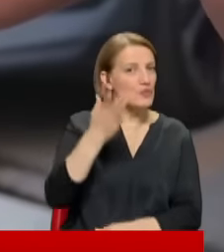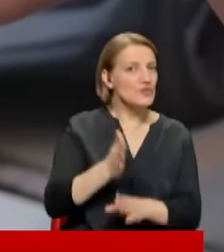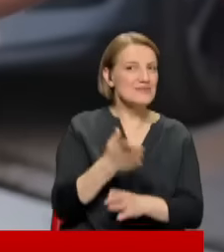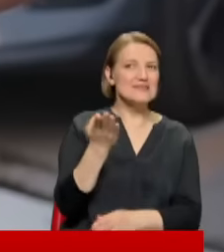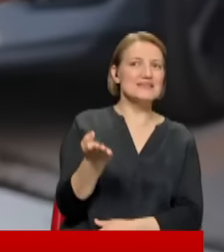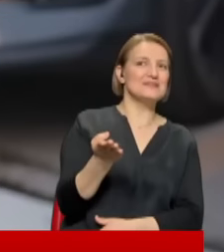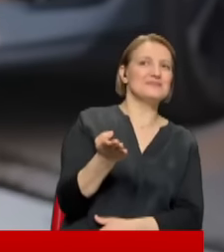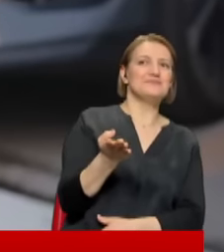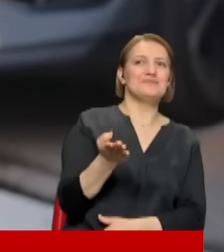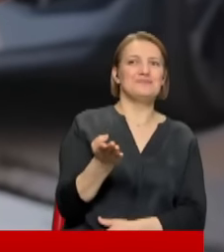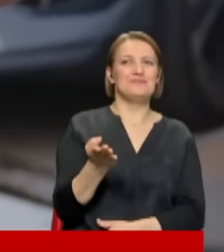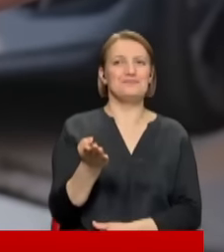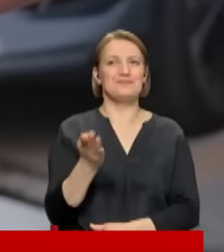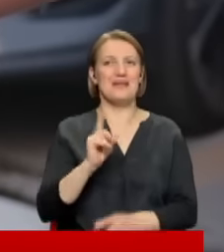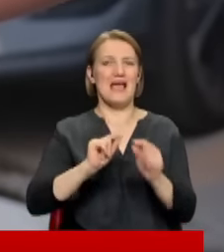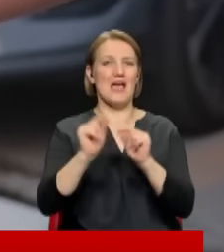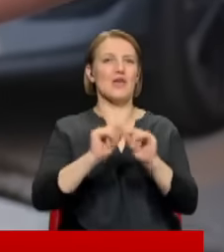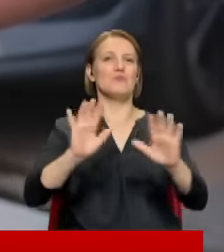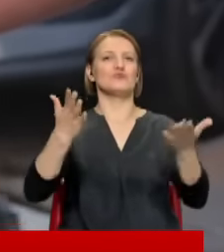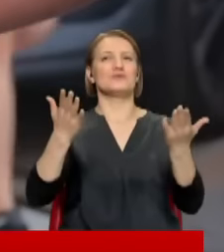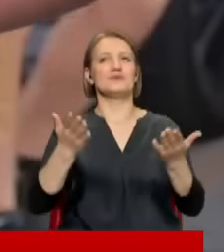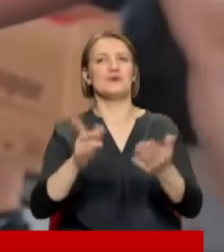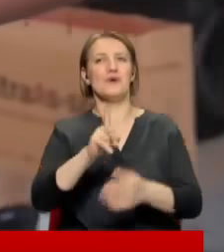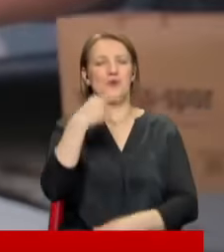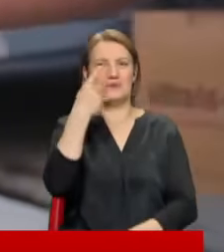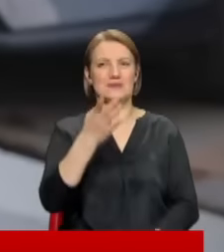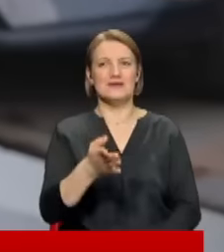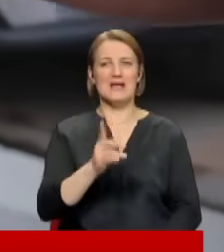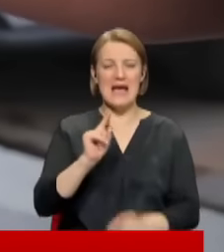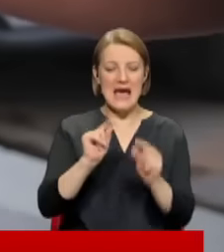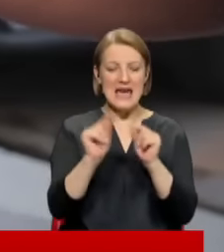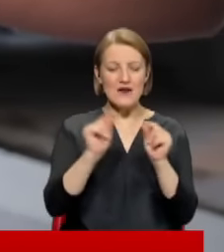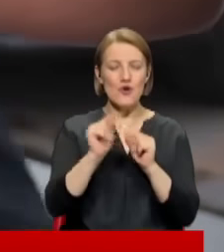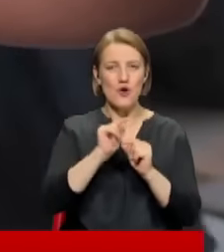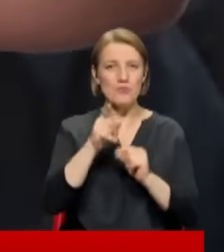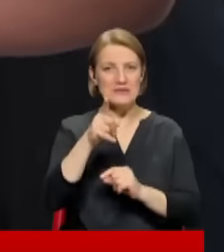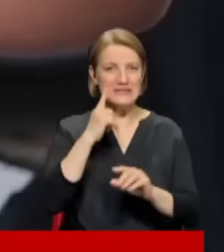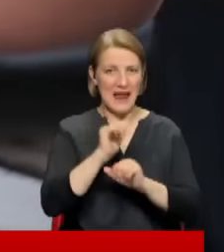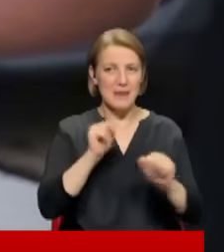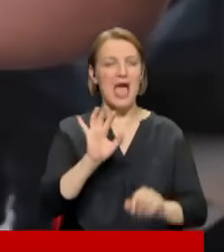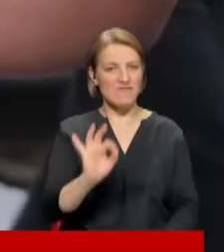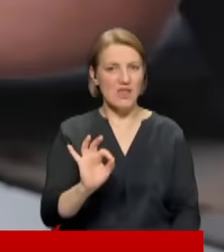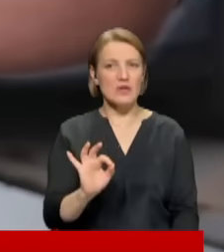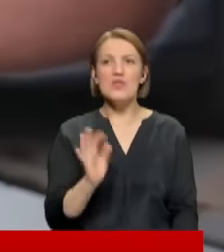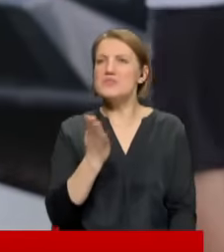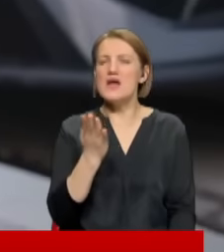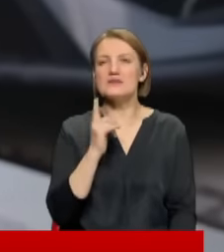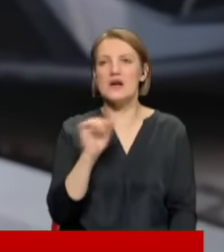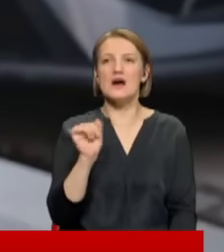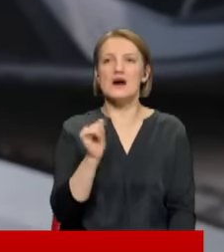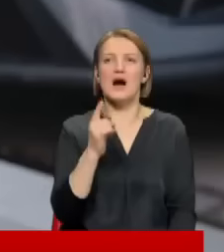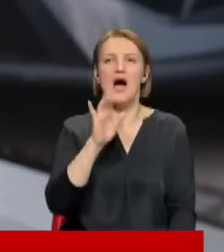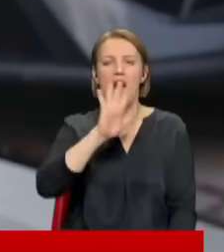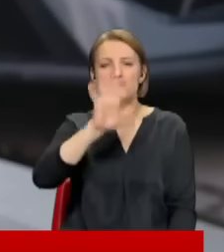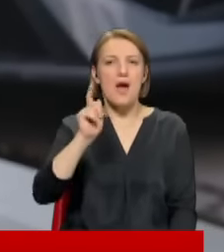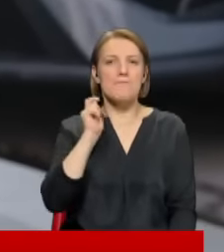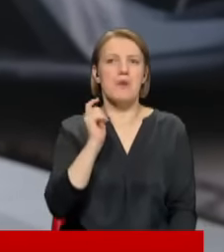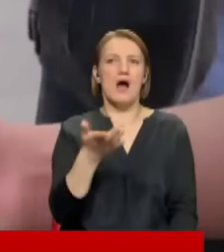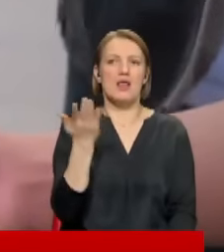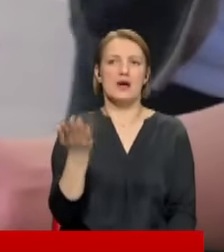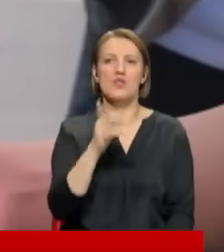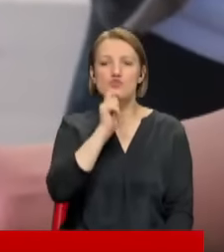şu an? Ekonomi bozuk. O yüzden. Ekonomi seni etkiliyor mu? Evet. Neyini etkiliyor? Yani her şey